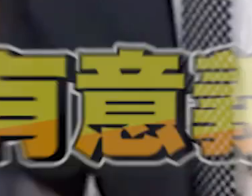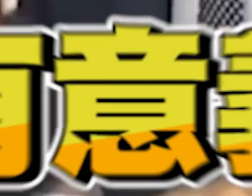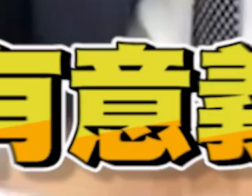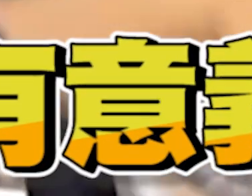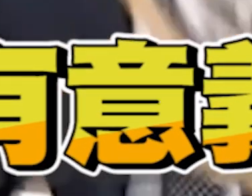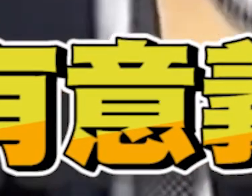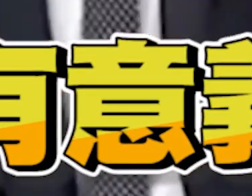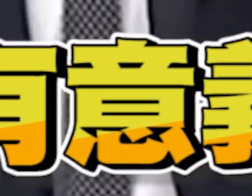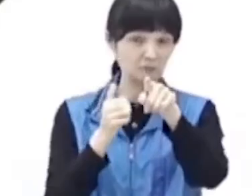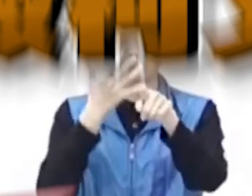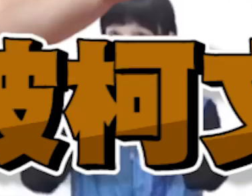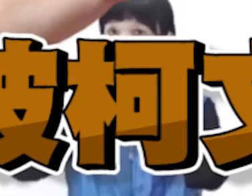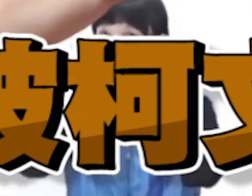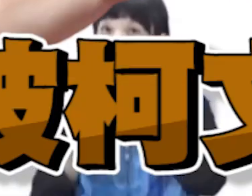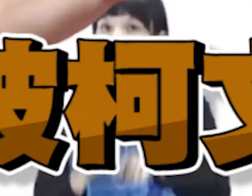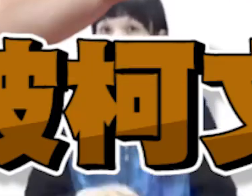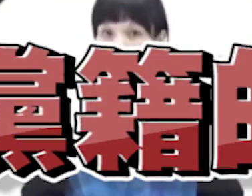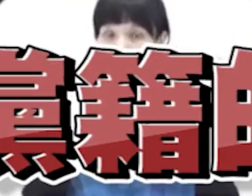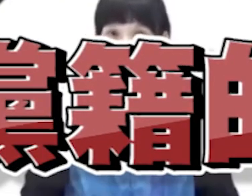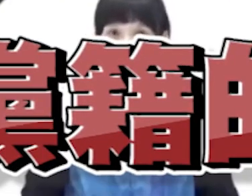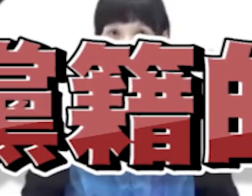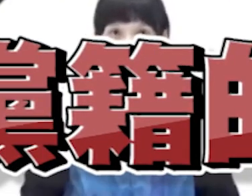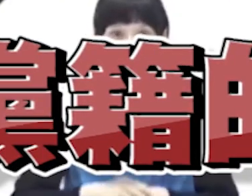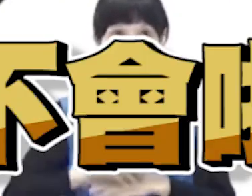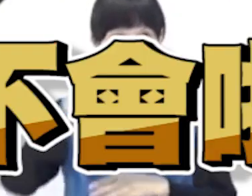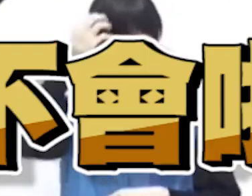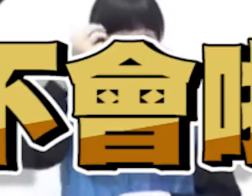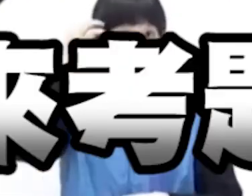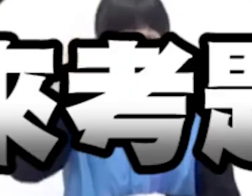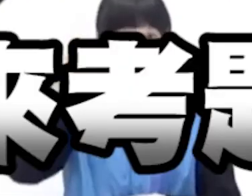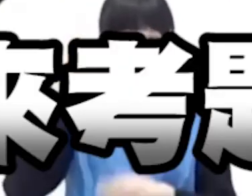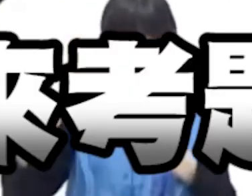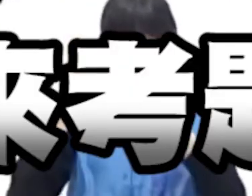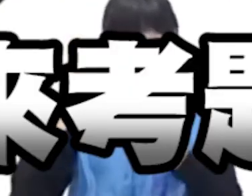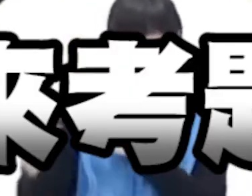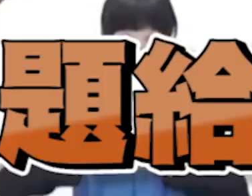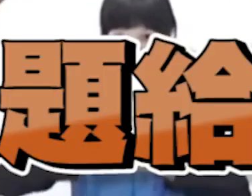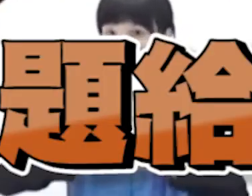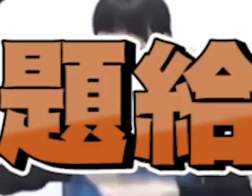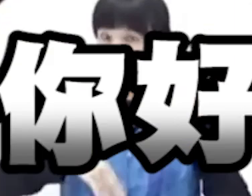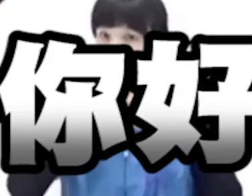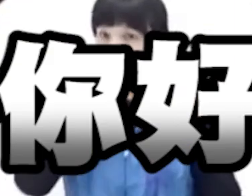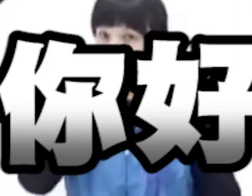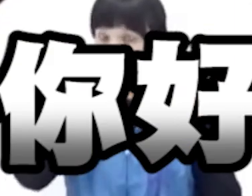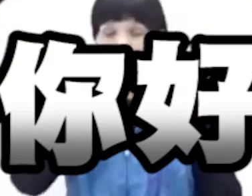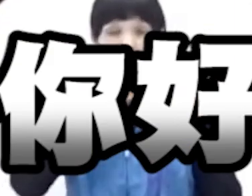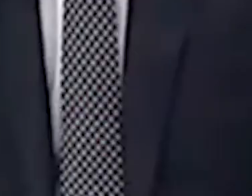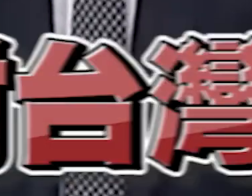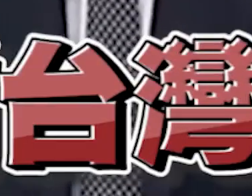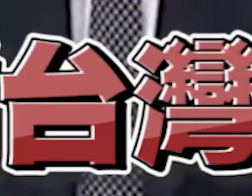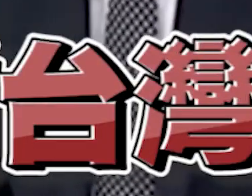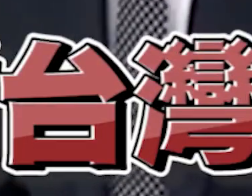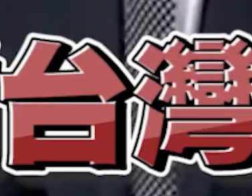民众党，我送你有意义的东西，我冒着被柯文哲主席开除党籍的风险， 不会啦， 我带了考题回来，泄题给你，市长，请你好好回